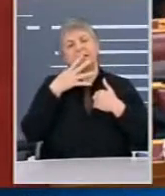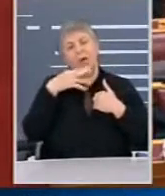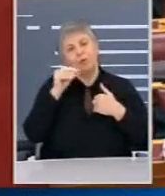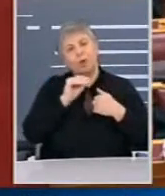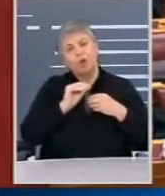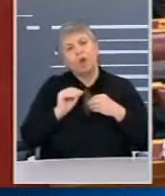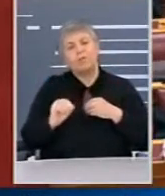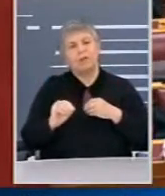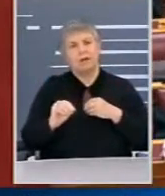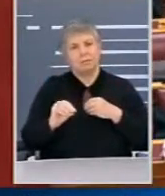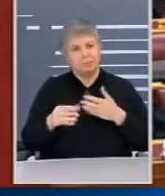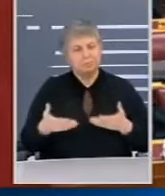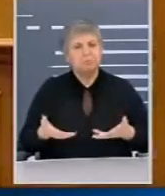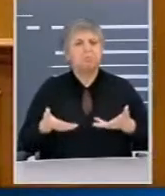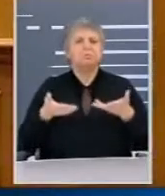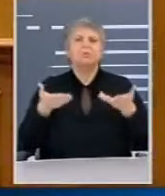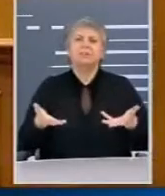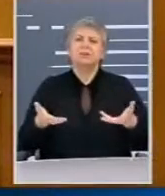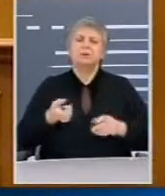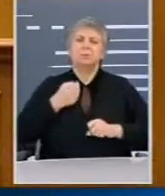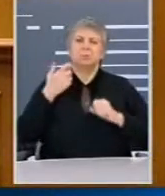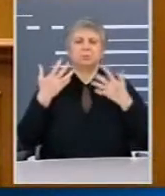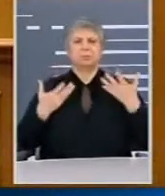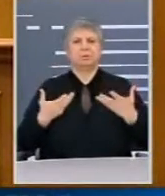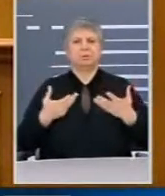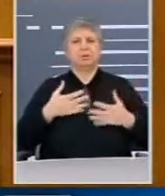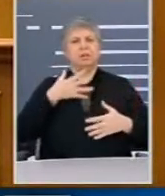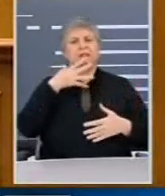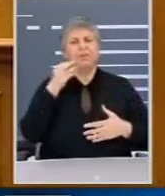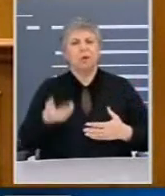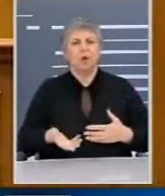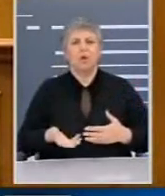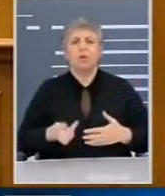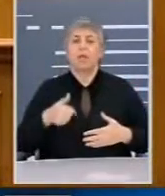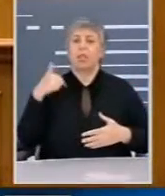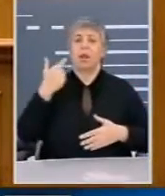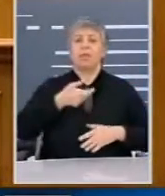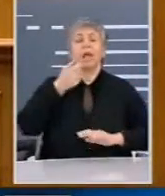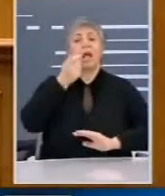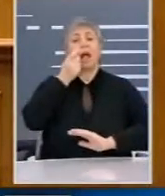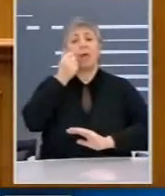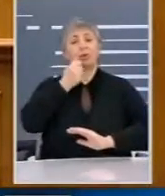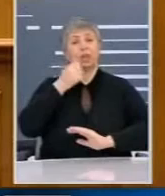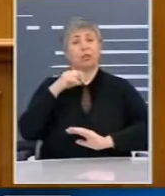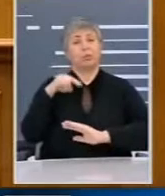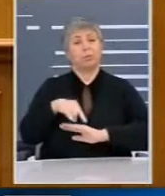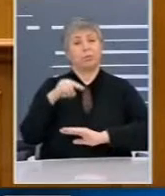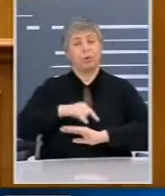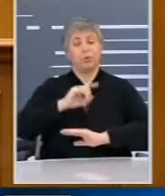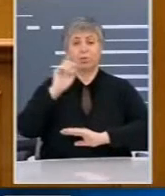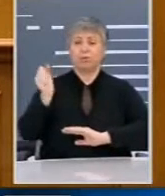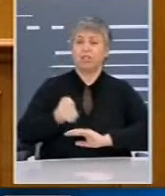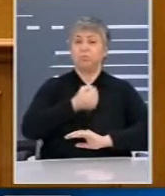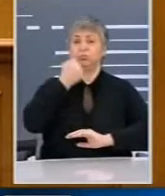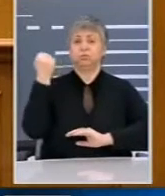Και το ερώτημα τώρα που τίθεται είναι για ποιο λόγο έγινε αυτό. Ήταν ο Προβλόπουλος ένας αδιάλακτος φονταμενταλιστής των αγορών που